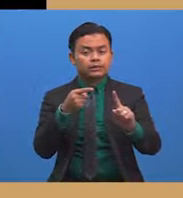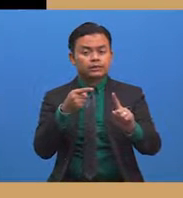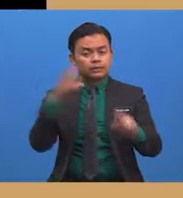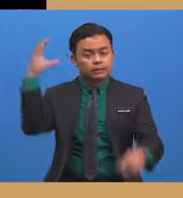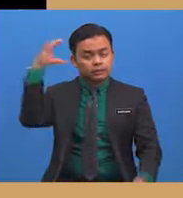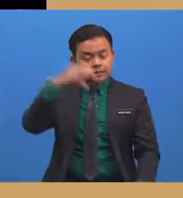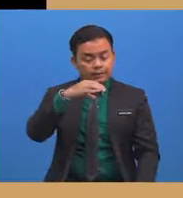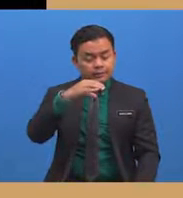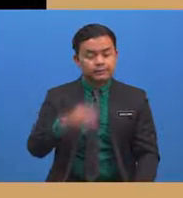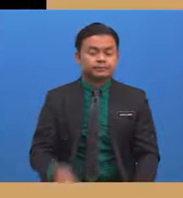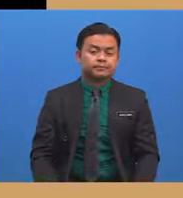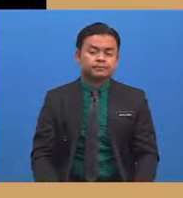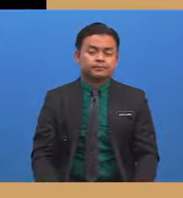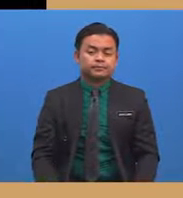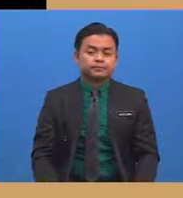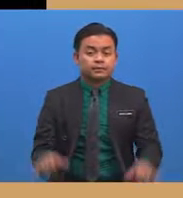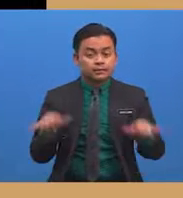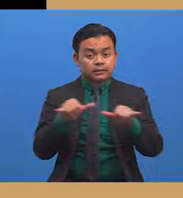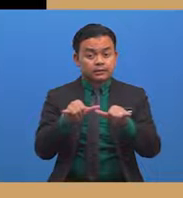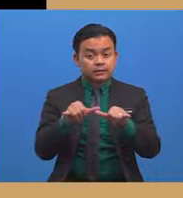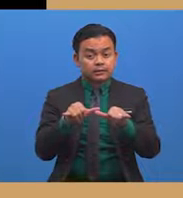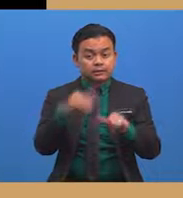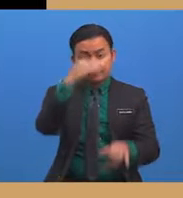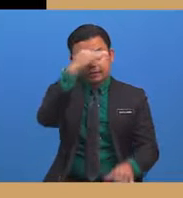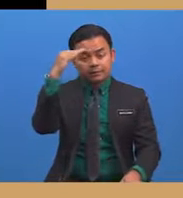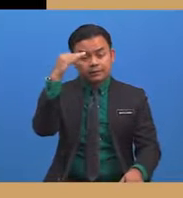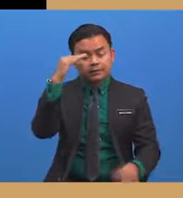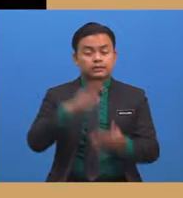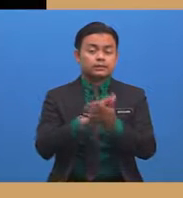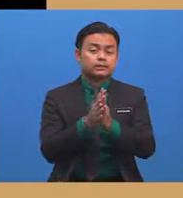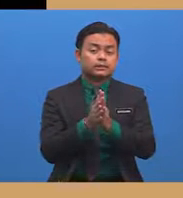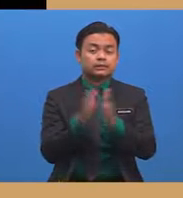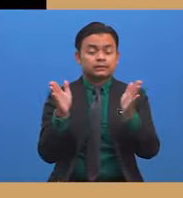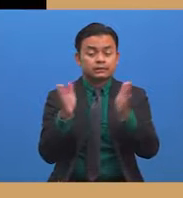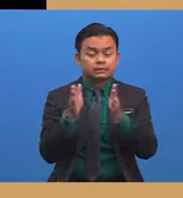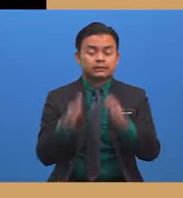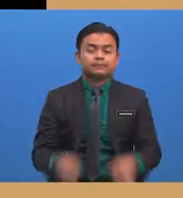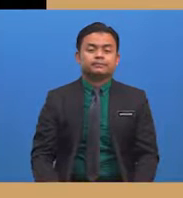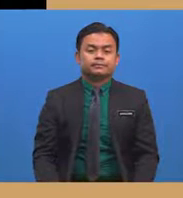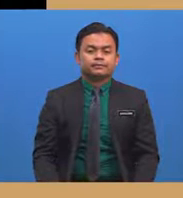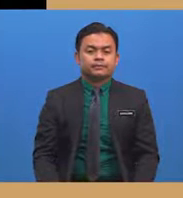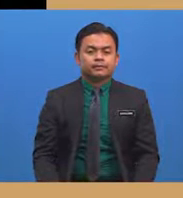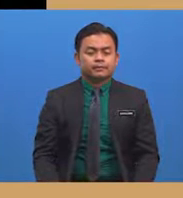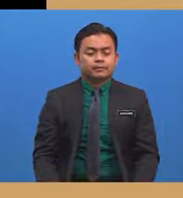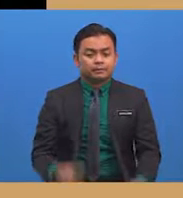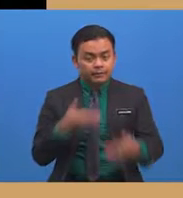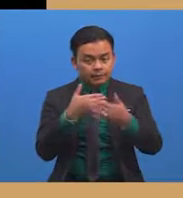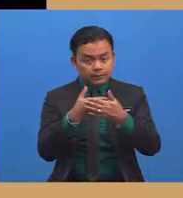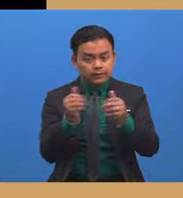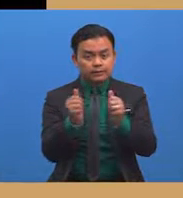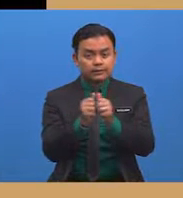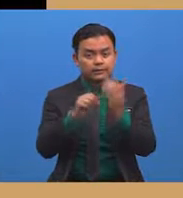skrin putih, saiz bayang-bayang menjadi kecil. Bila cikgu dekatkan mark ke arah sumber cahaya, iaitu